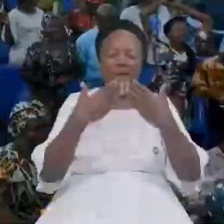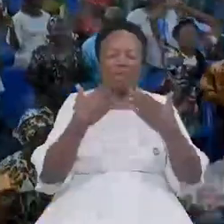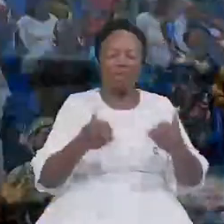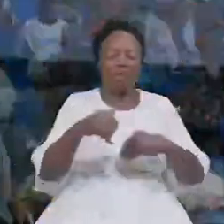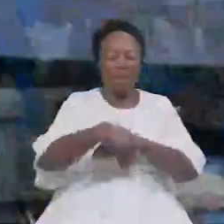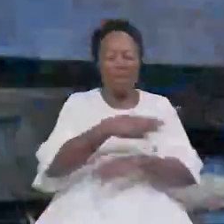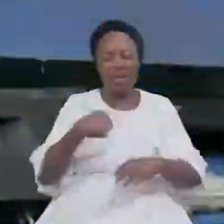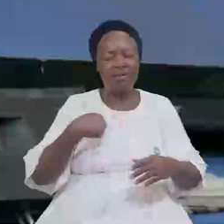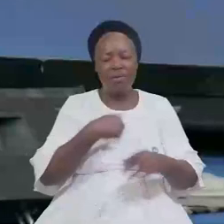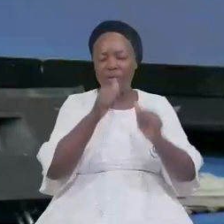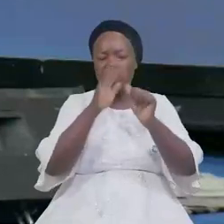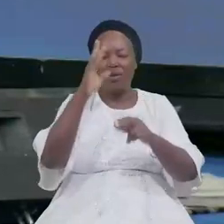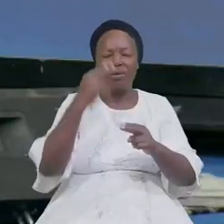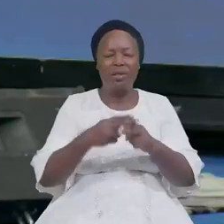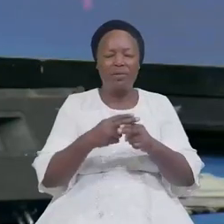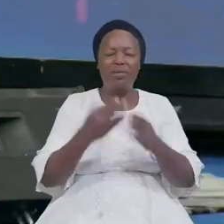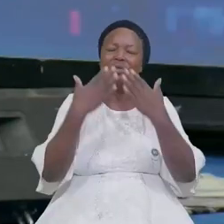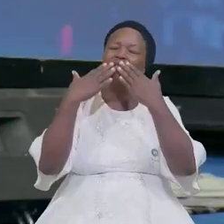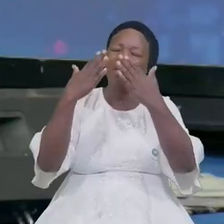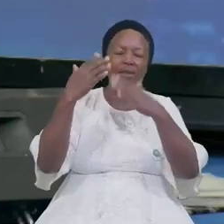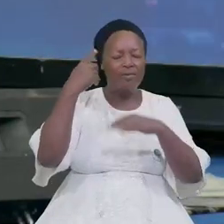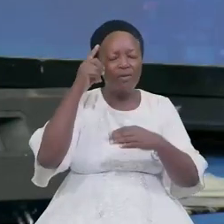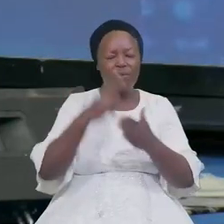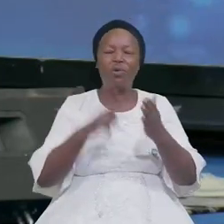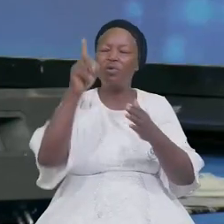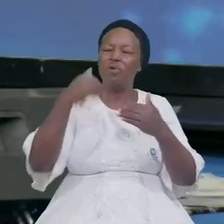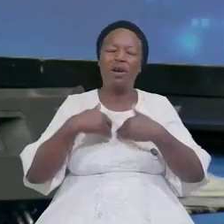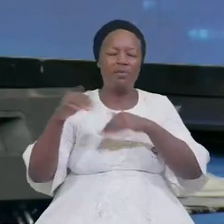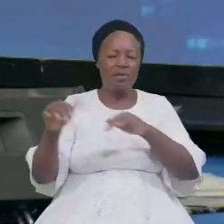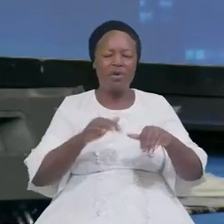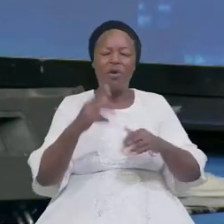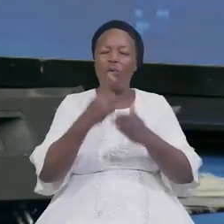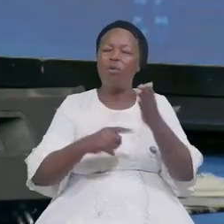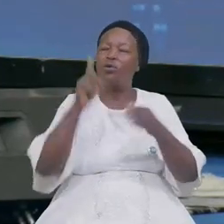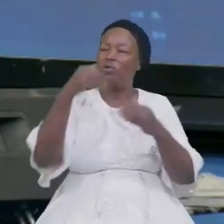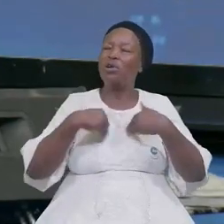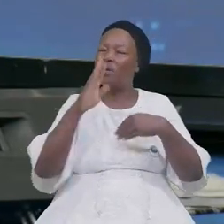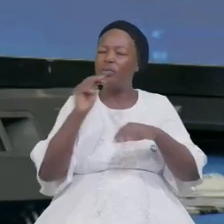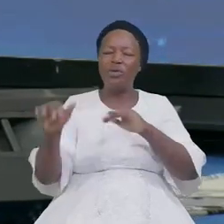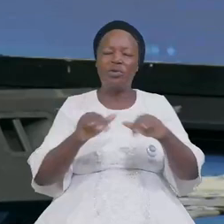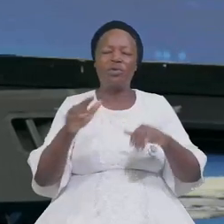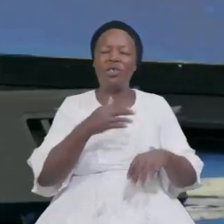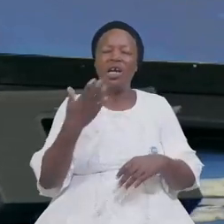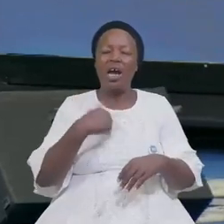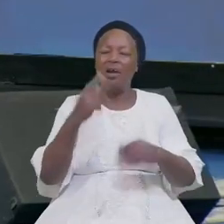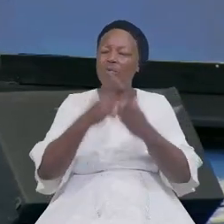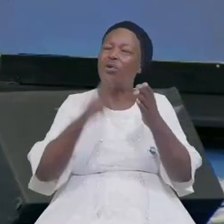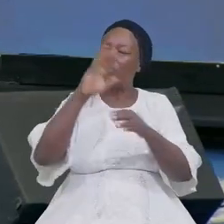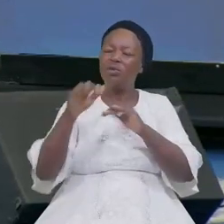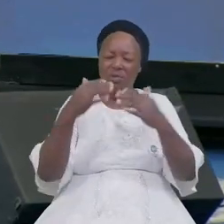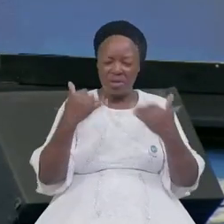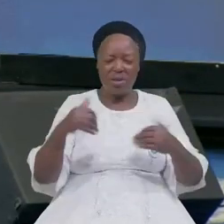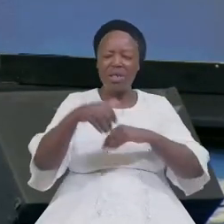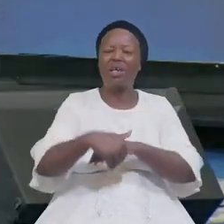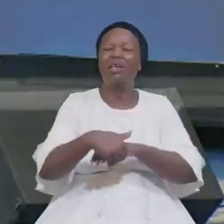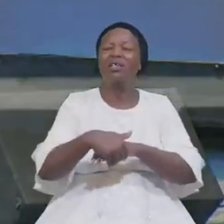ce soir, nous louons ton nom. Merci pour ce que tu as fait, ce que tu faisais et ce que tu feras et